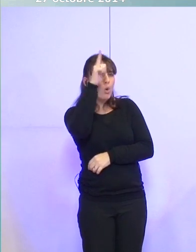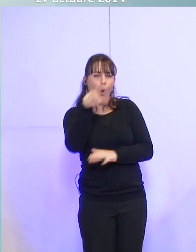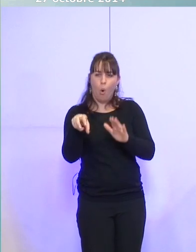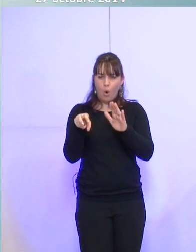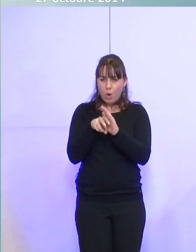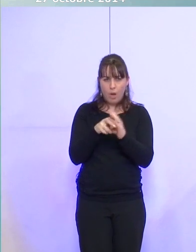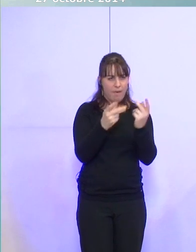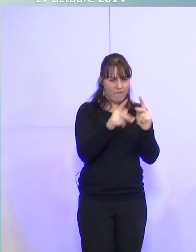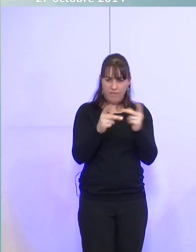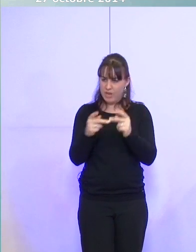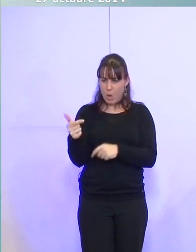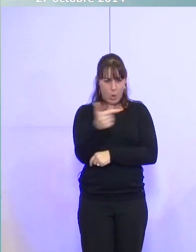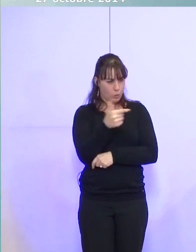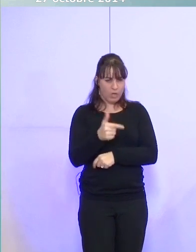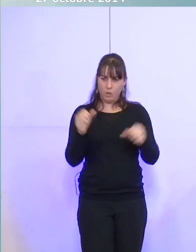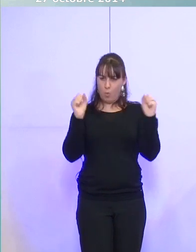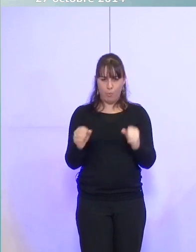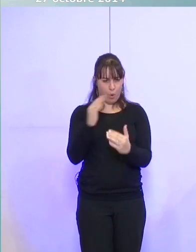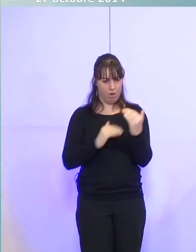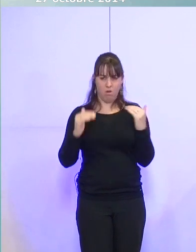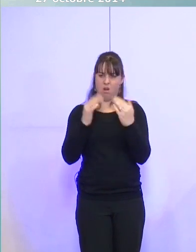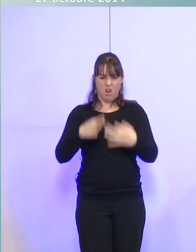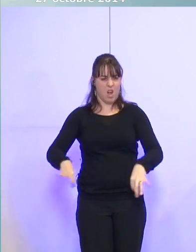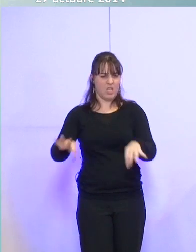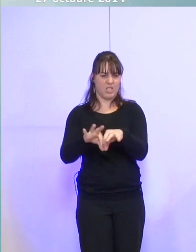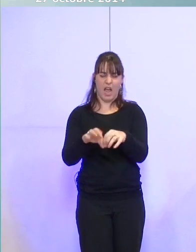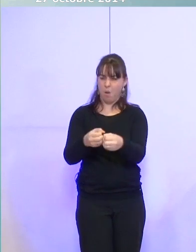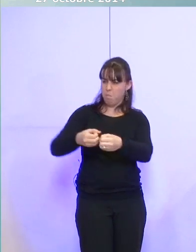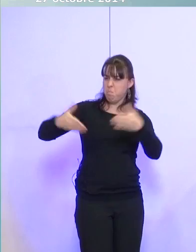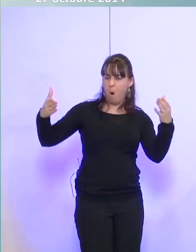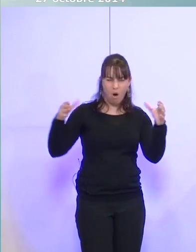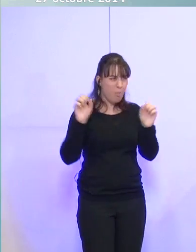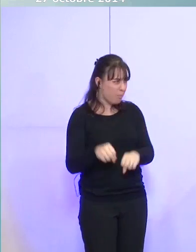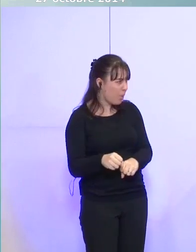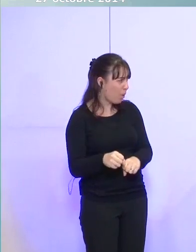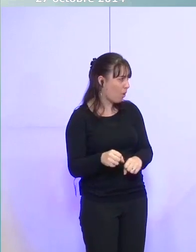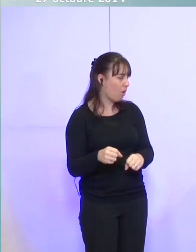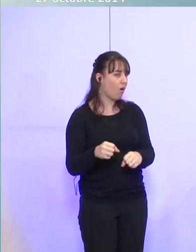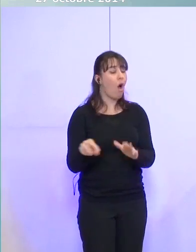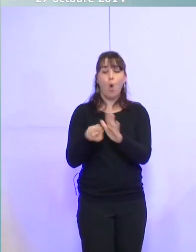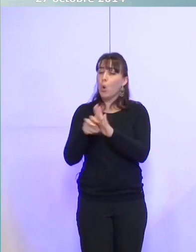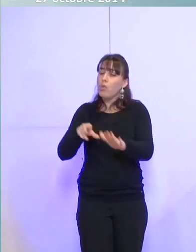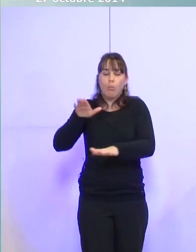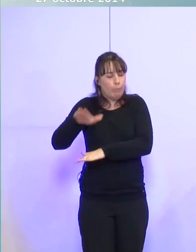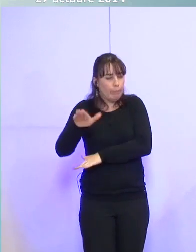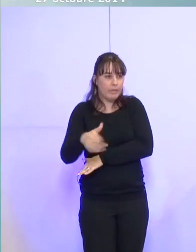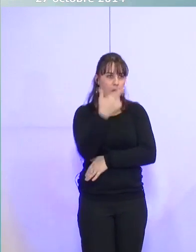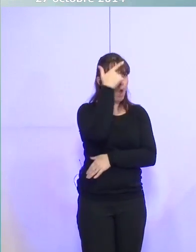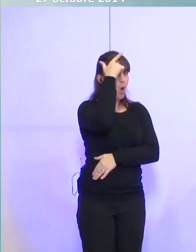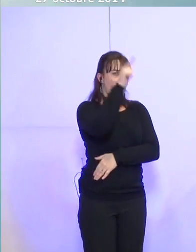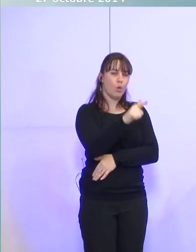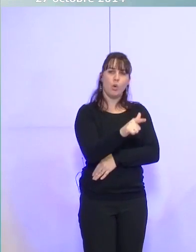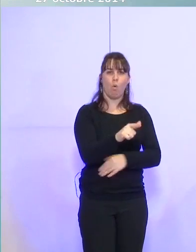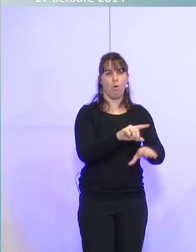peuvent se permettre toutes les deux d'avoir aujourd'hui de tels équipements ? Il est clair que la ville de Grenoble, elle est ce qu'elle est, mais la ville de Lyon est quand même